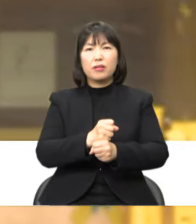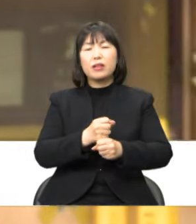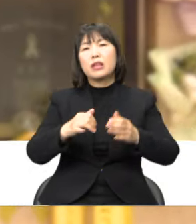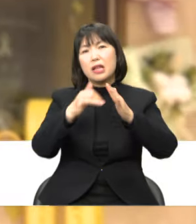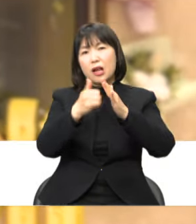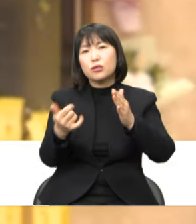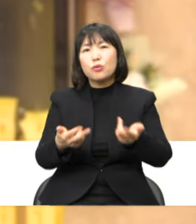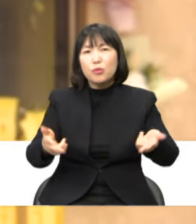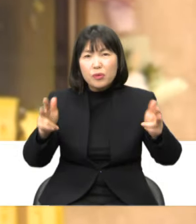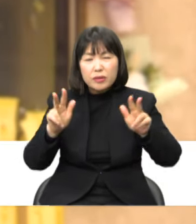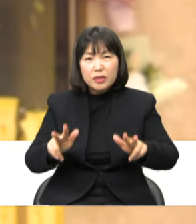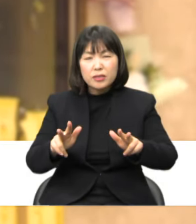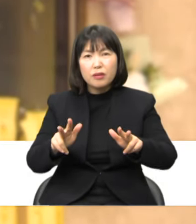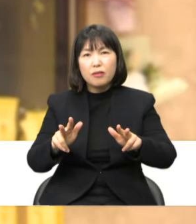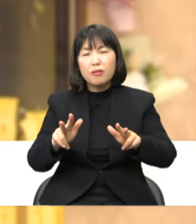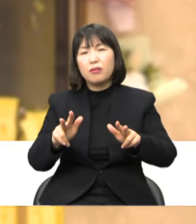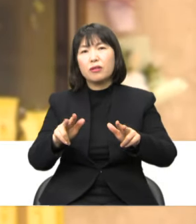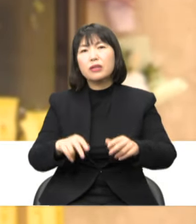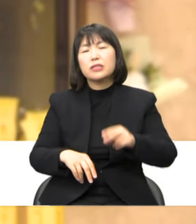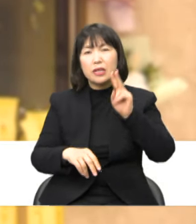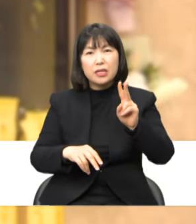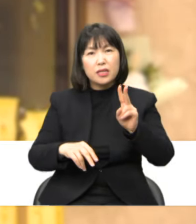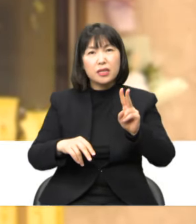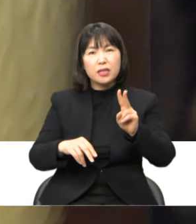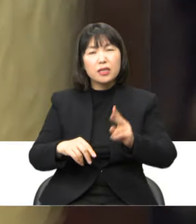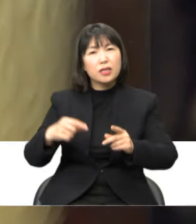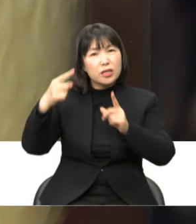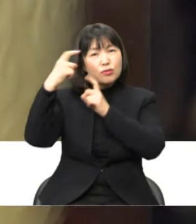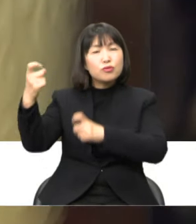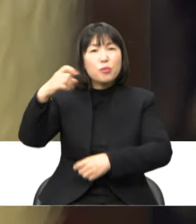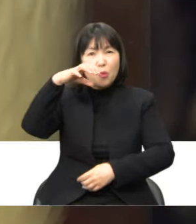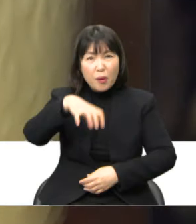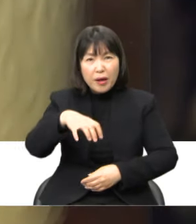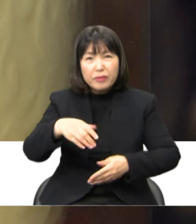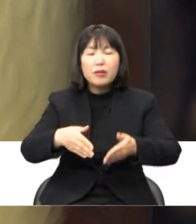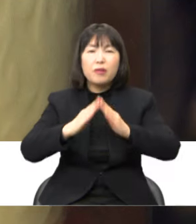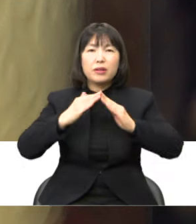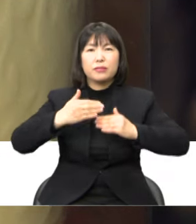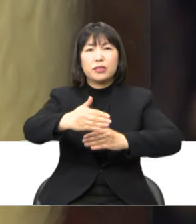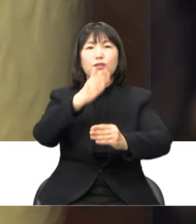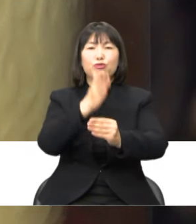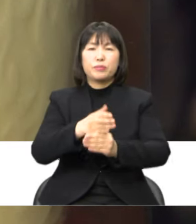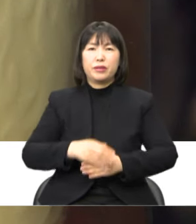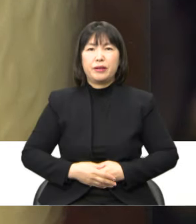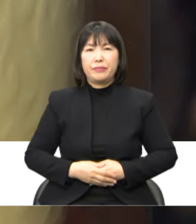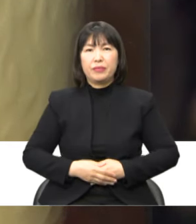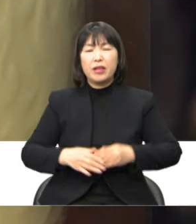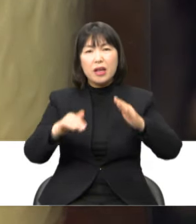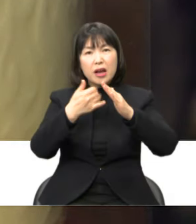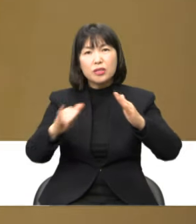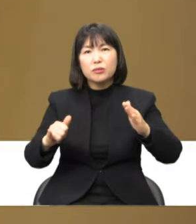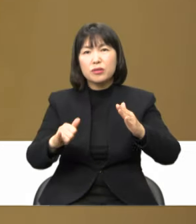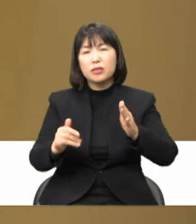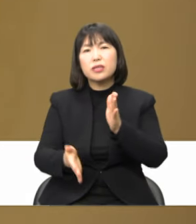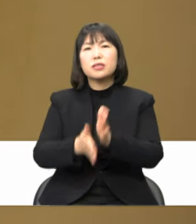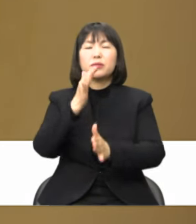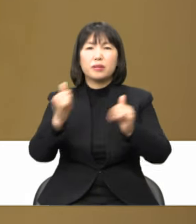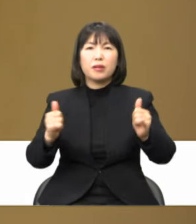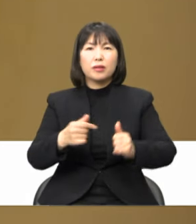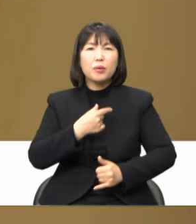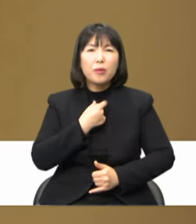위한 제 2 주무관 설립 등을 추진하고 있습니다이를 통해 유가족들이 시민들에게 하고 싶은 말은 단